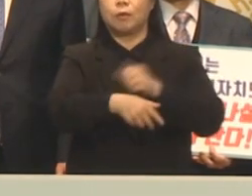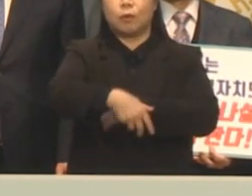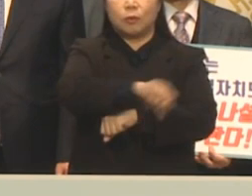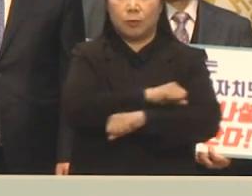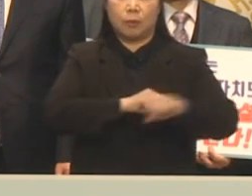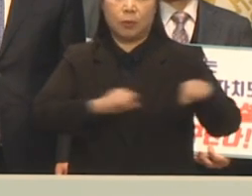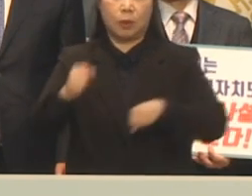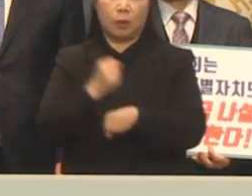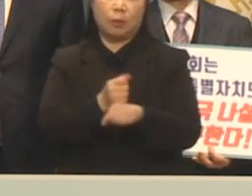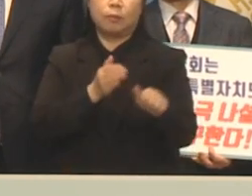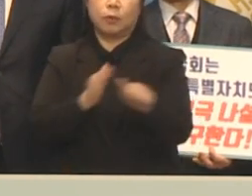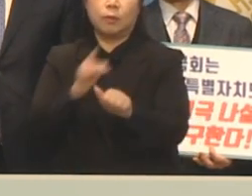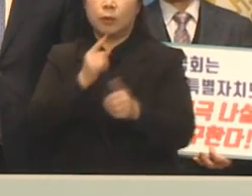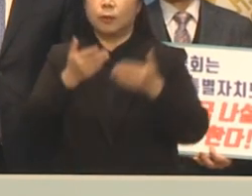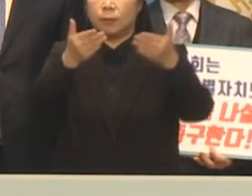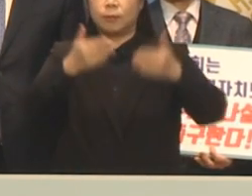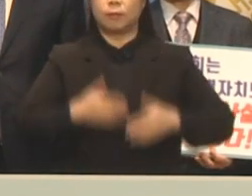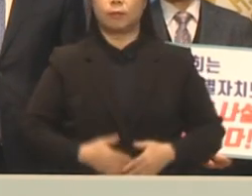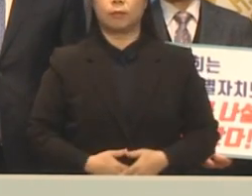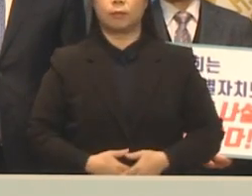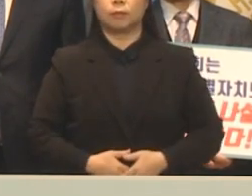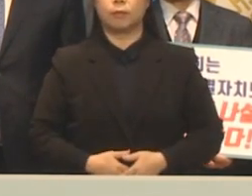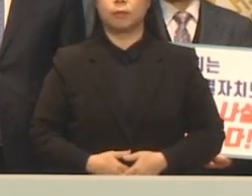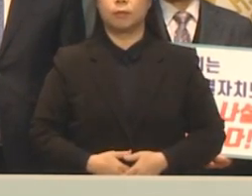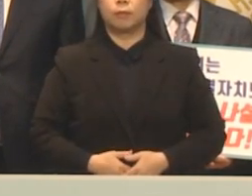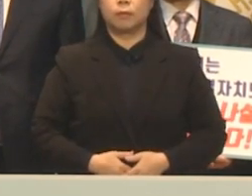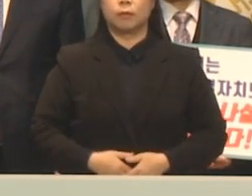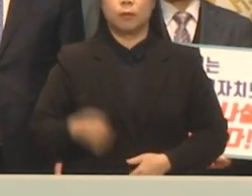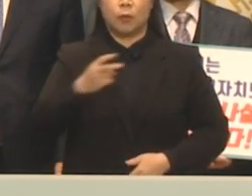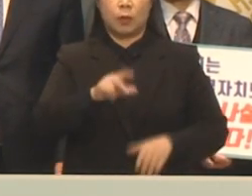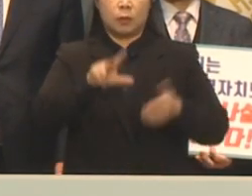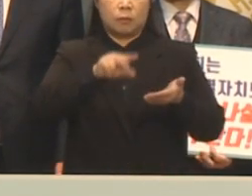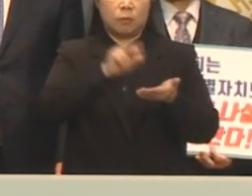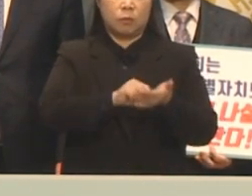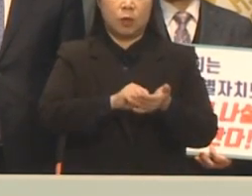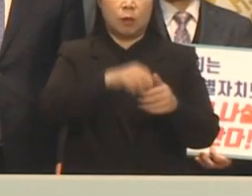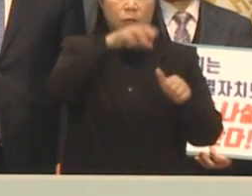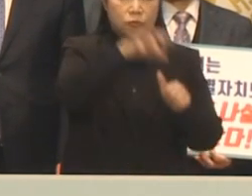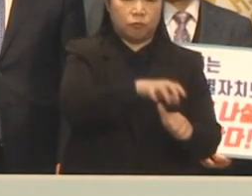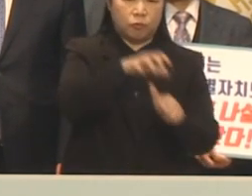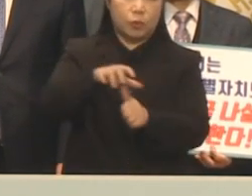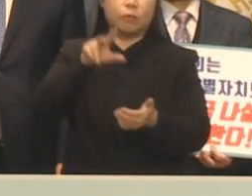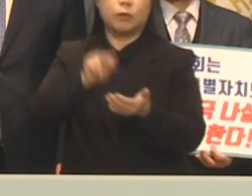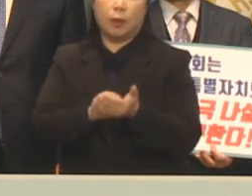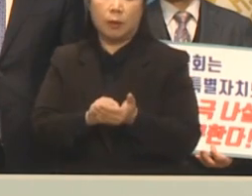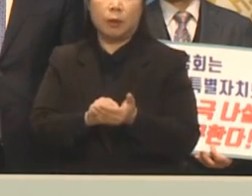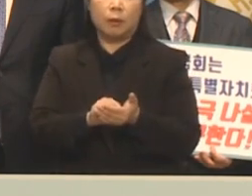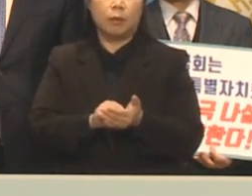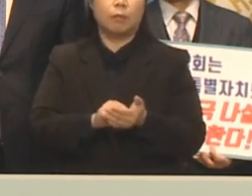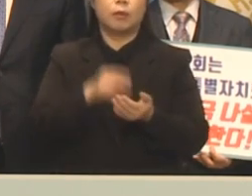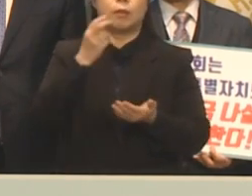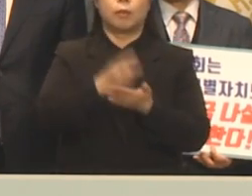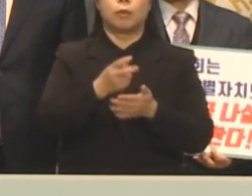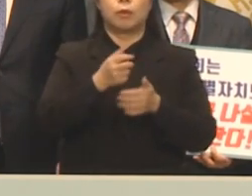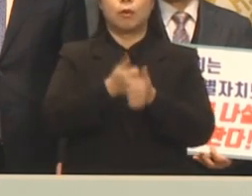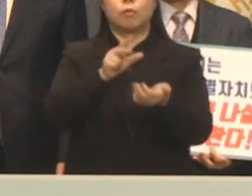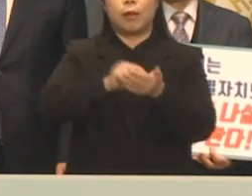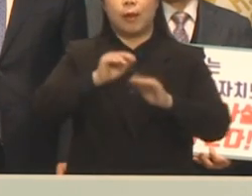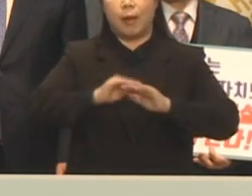적극 나설 것을 촉구한다. 하나, 중첩된 규제에 대한 합리적 해결 방안